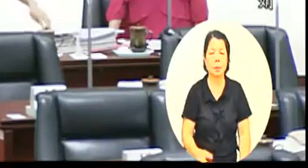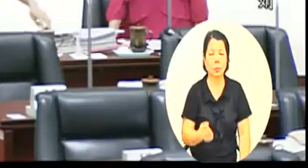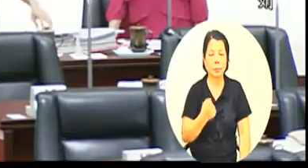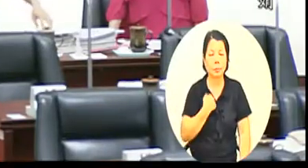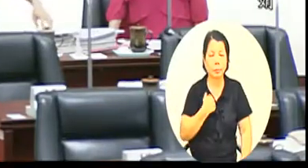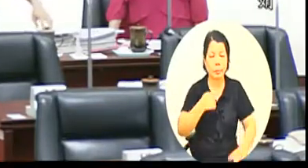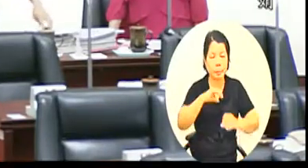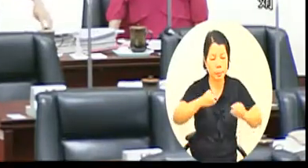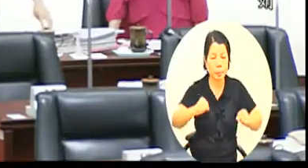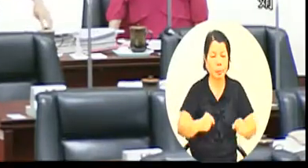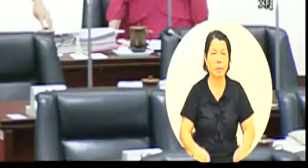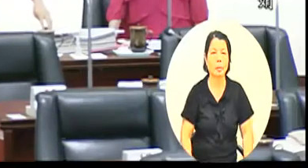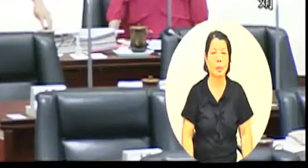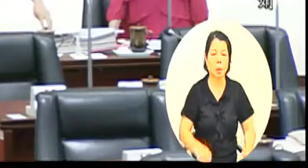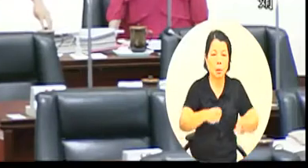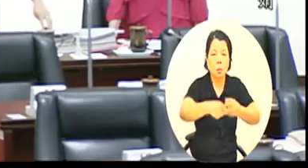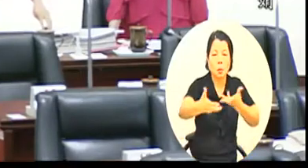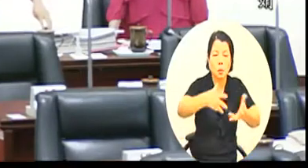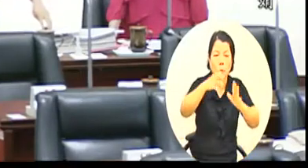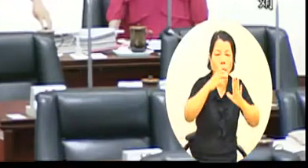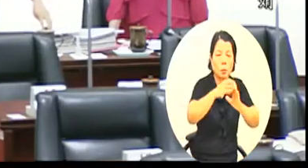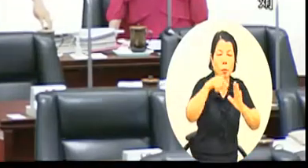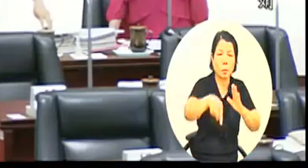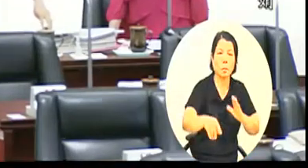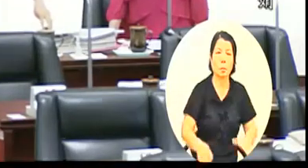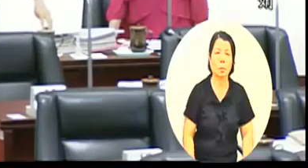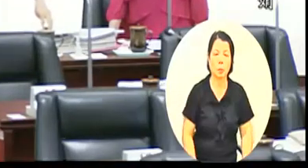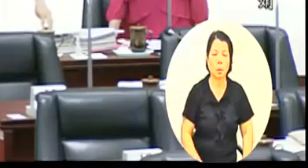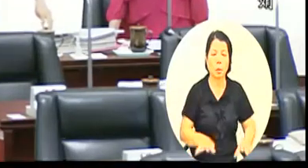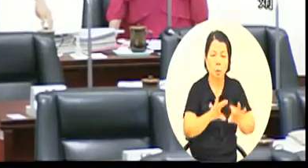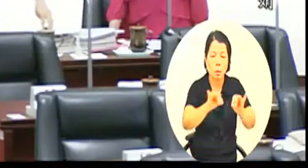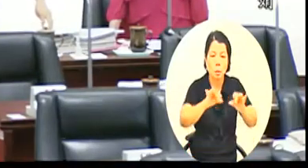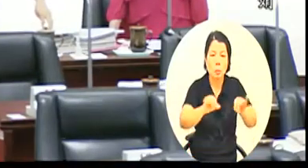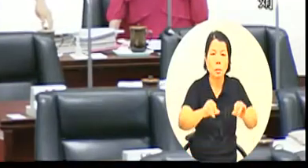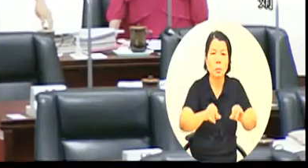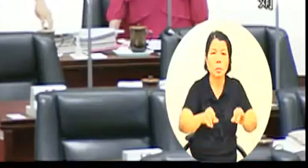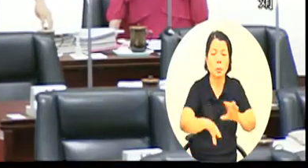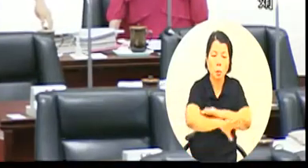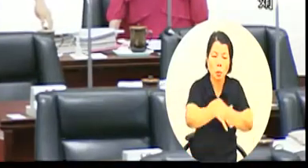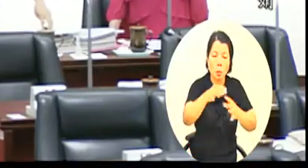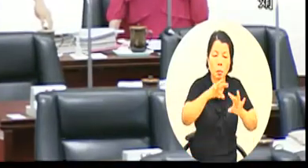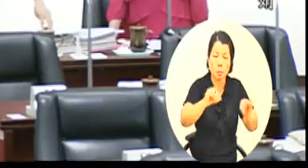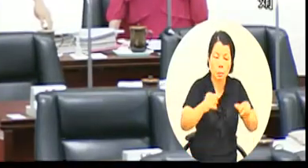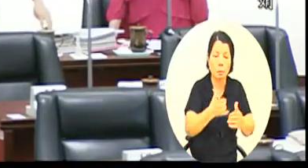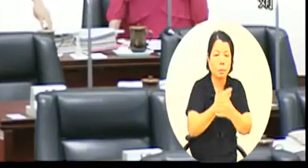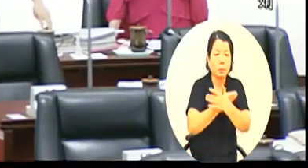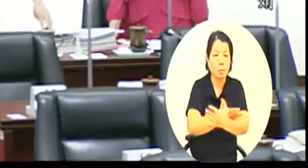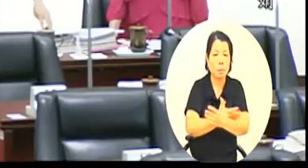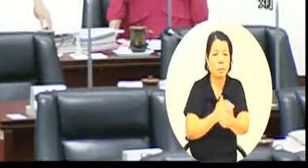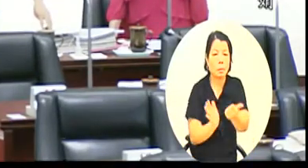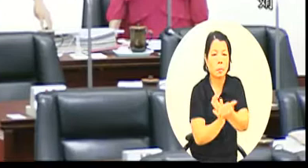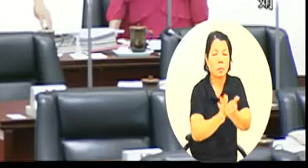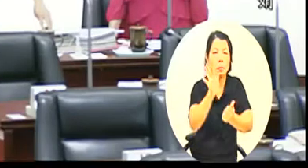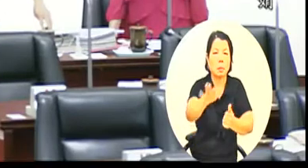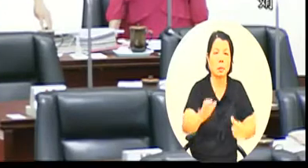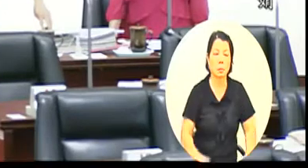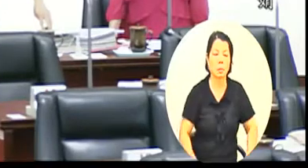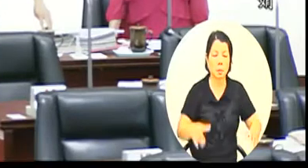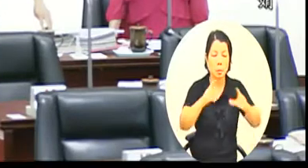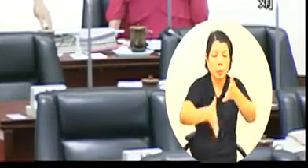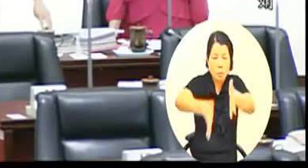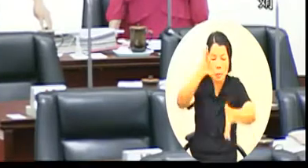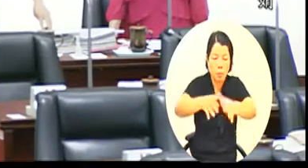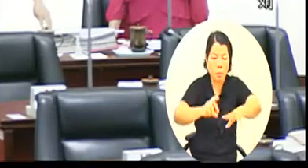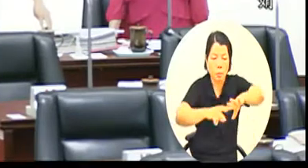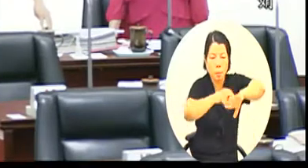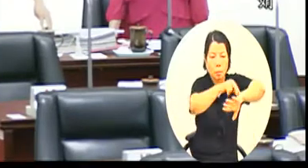我们这边有公务局的在这边，容积率也有奖励的，比如说大楼的楼梯还有其他空